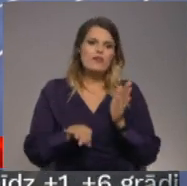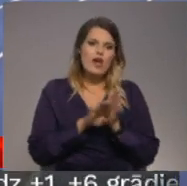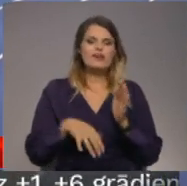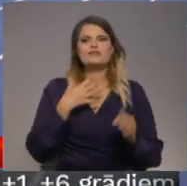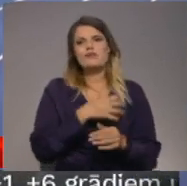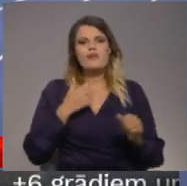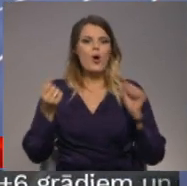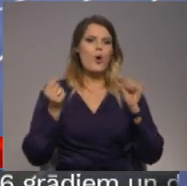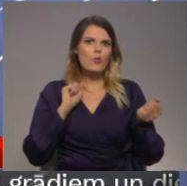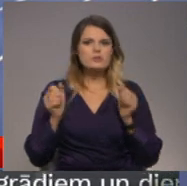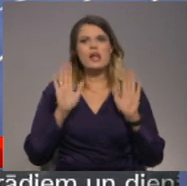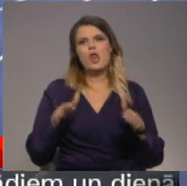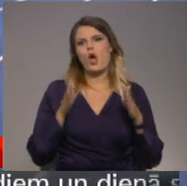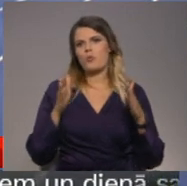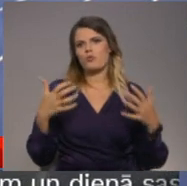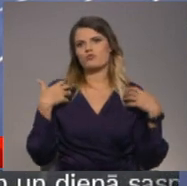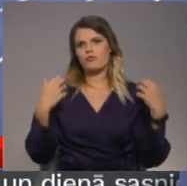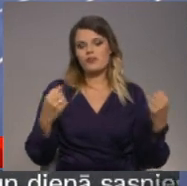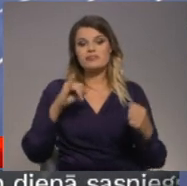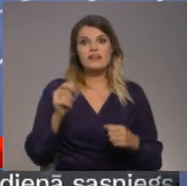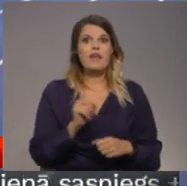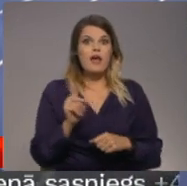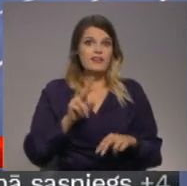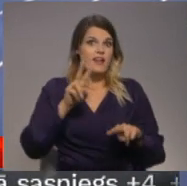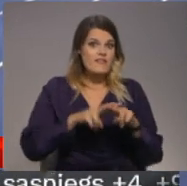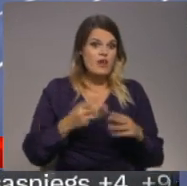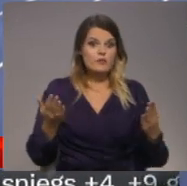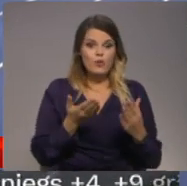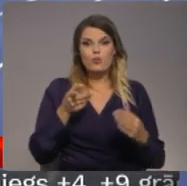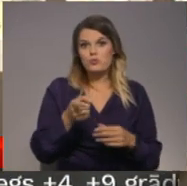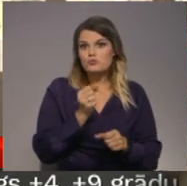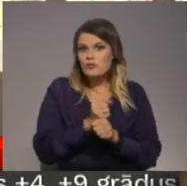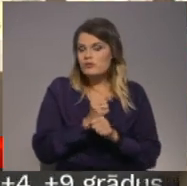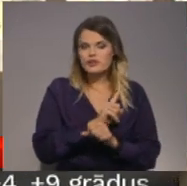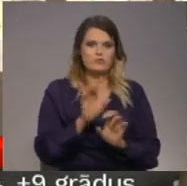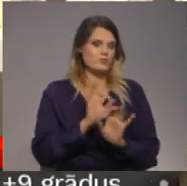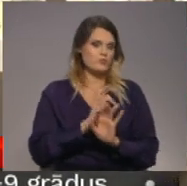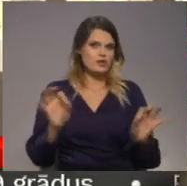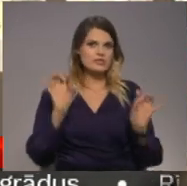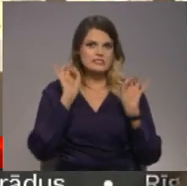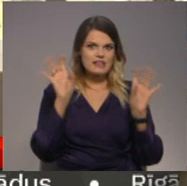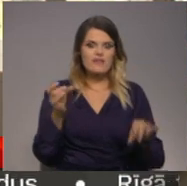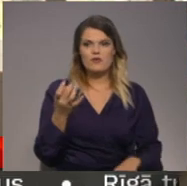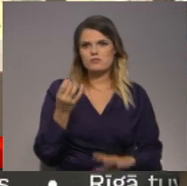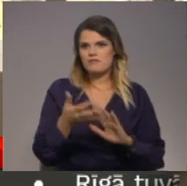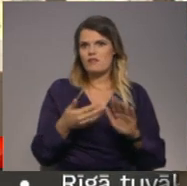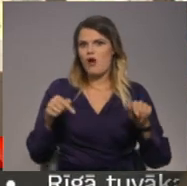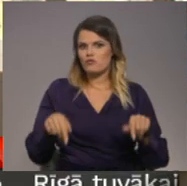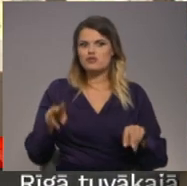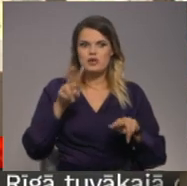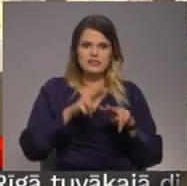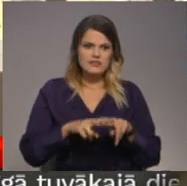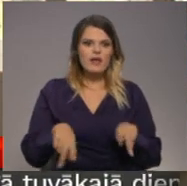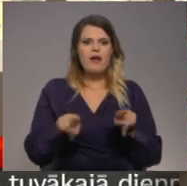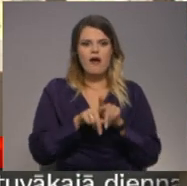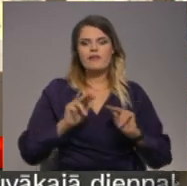jākustās, lai tu būtu vesels. Un ja ir šī vieta, kur to darīt, ja tas ir vienkārši brīnišķīgi. Slaveni uzvādi ir nākuši no Ugāles un